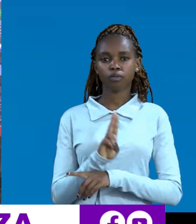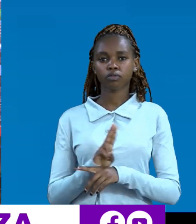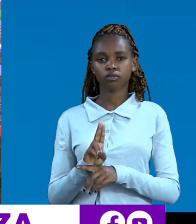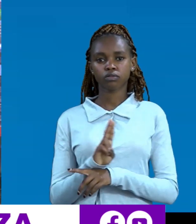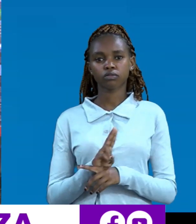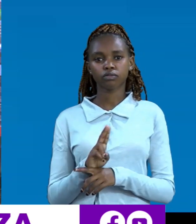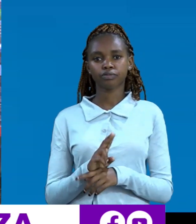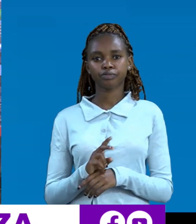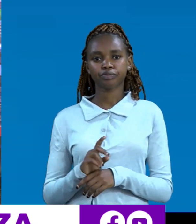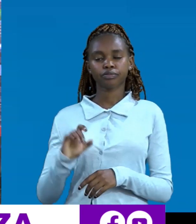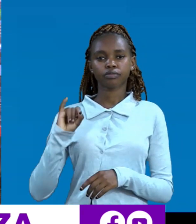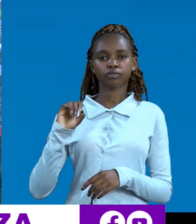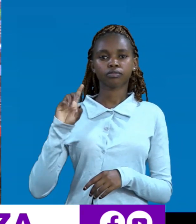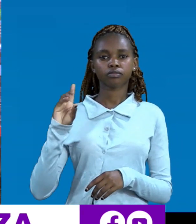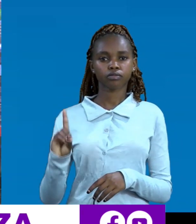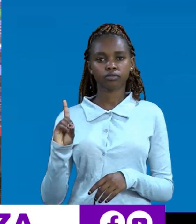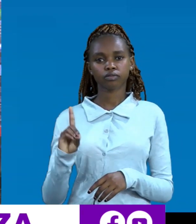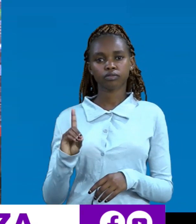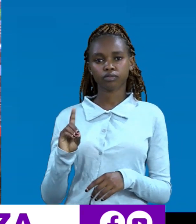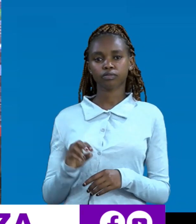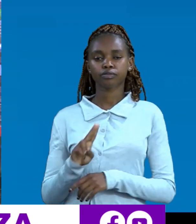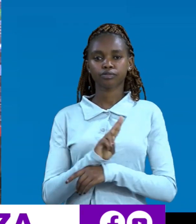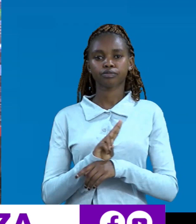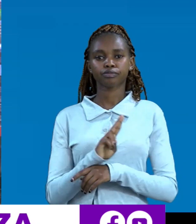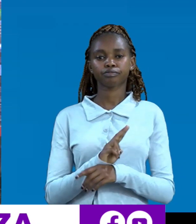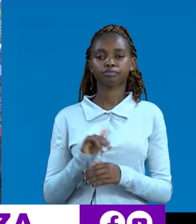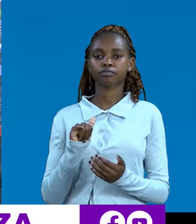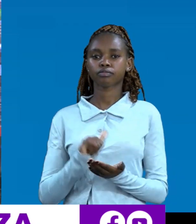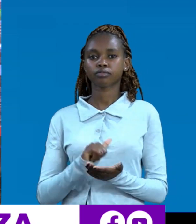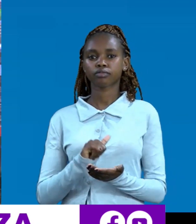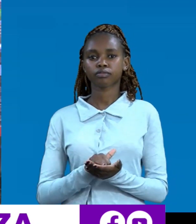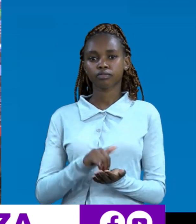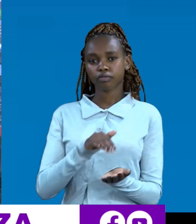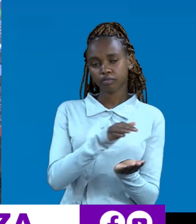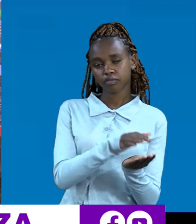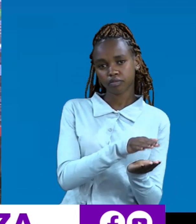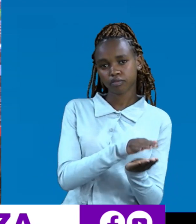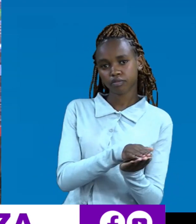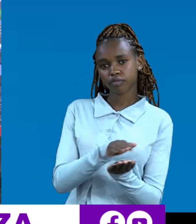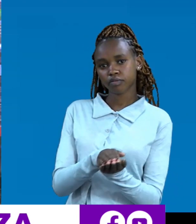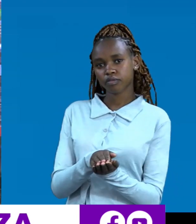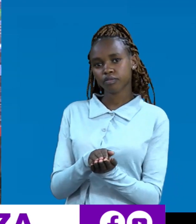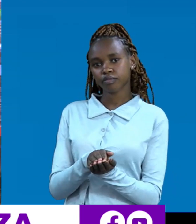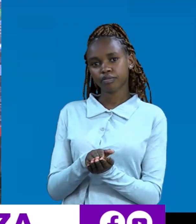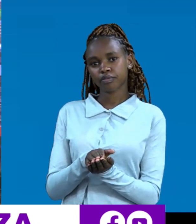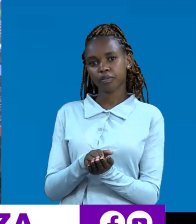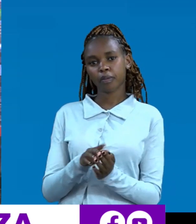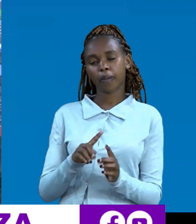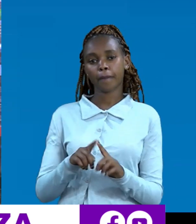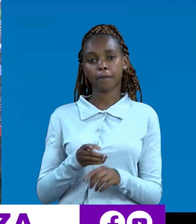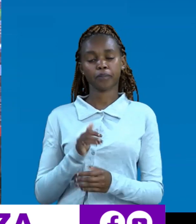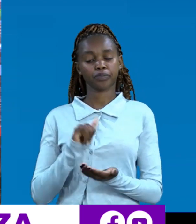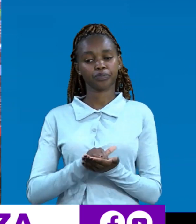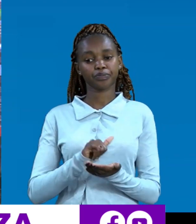imekuwa nikienda kwa ID. Whatever's na weka. Unarekelea yako. Nimeona kwa bank pia. Uh-huh. Lakini yeye Aris, tungoje